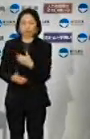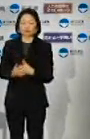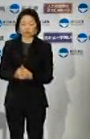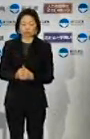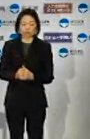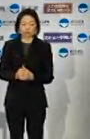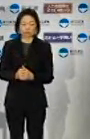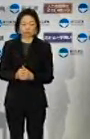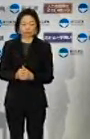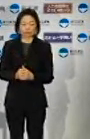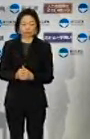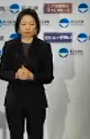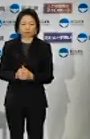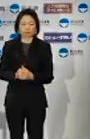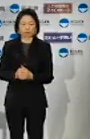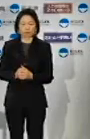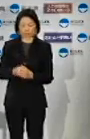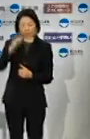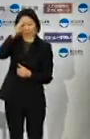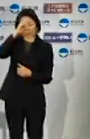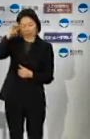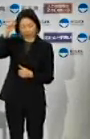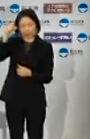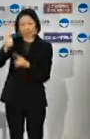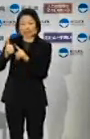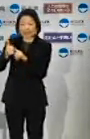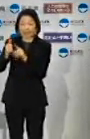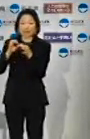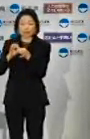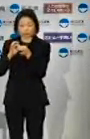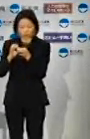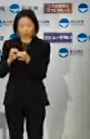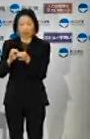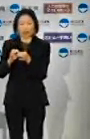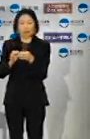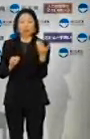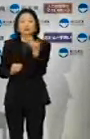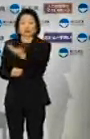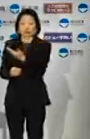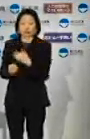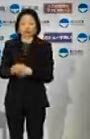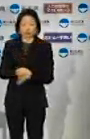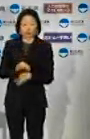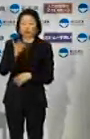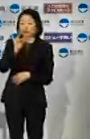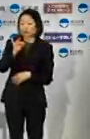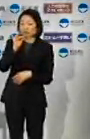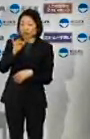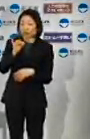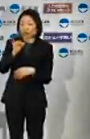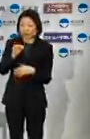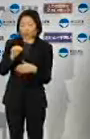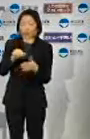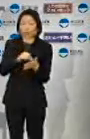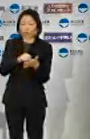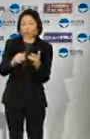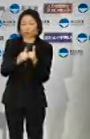発表の方でこのアンバサダーの方なんですけども、ツイッターのこのフォロワーも4万、